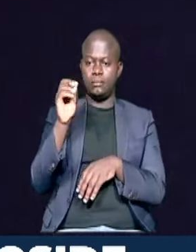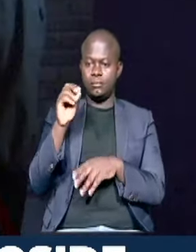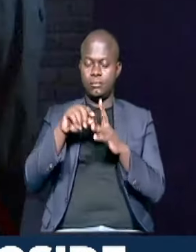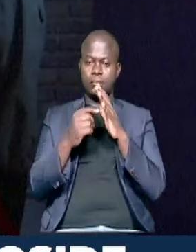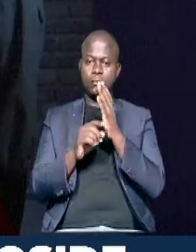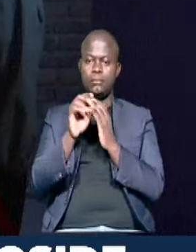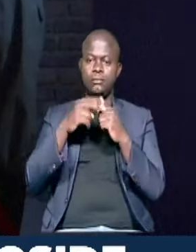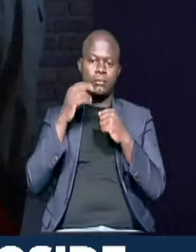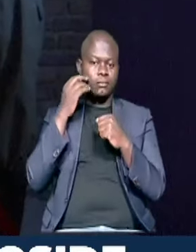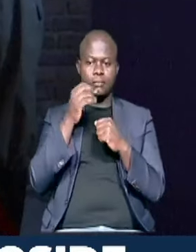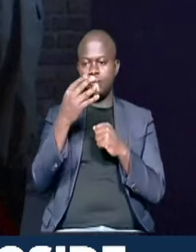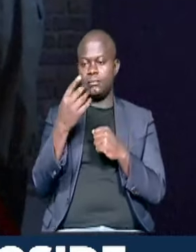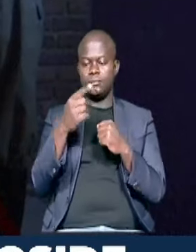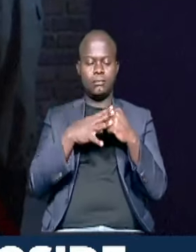itariki ya